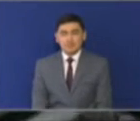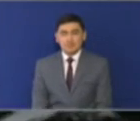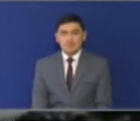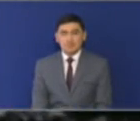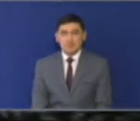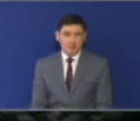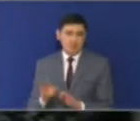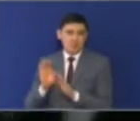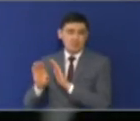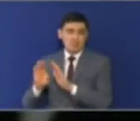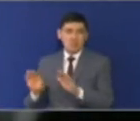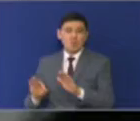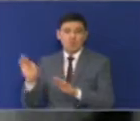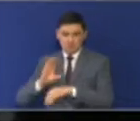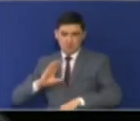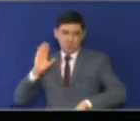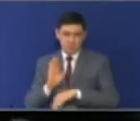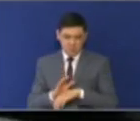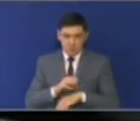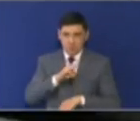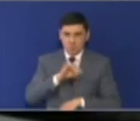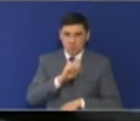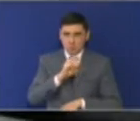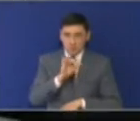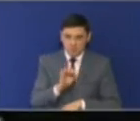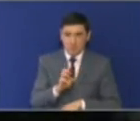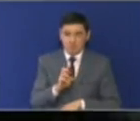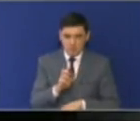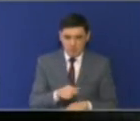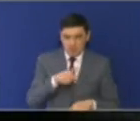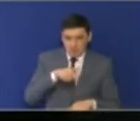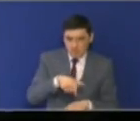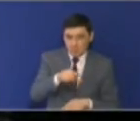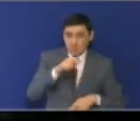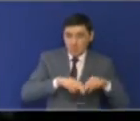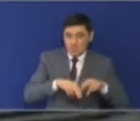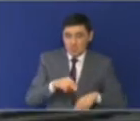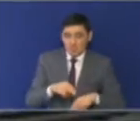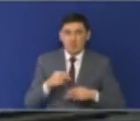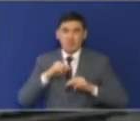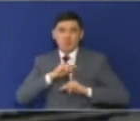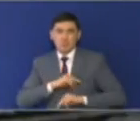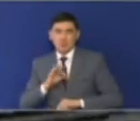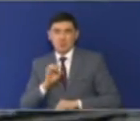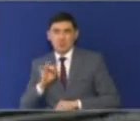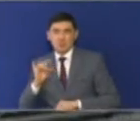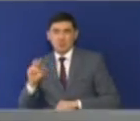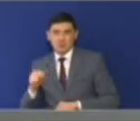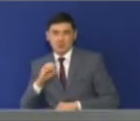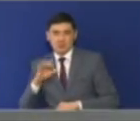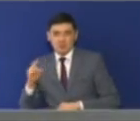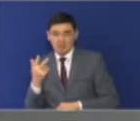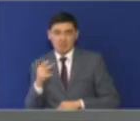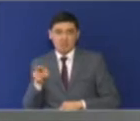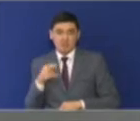Специальное постановление о строительстве Туркестана-Сибирской железной дороги было принято Комитетом по труду и обороне СССР